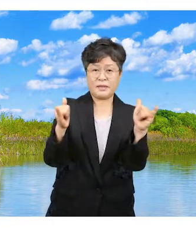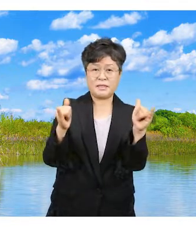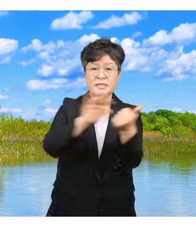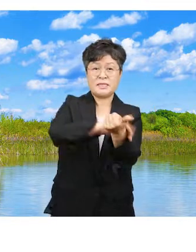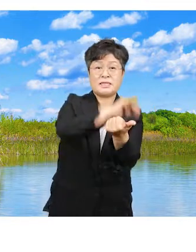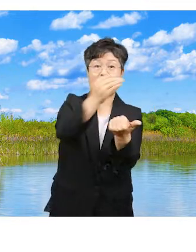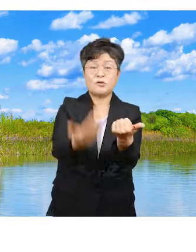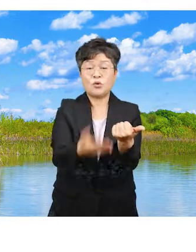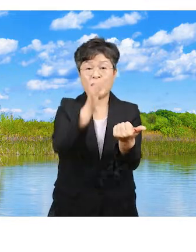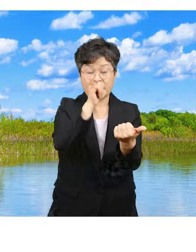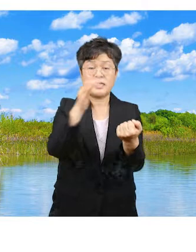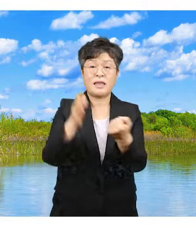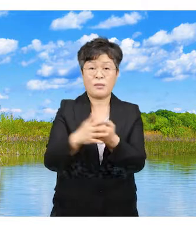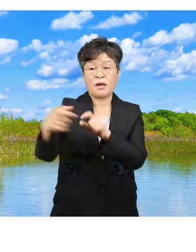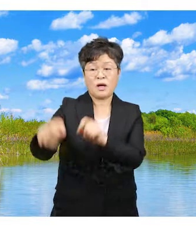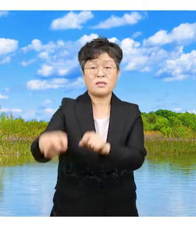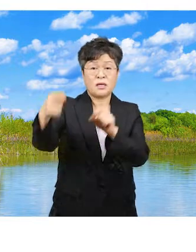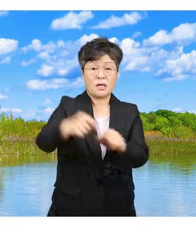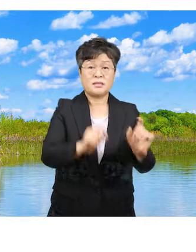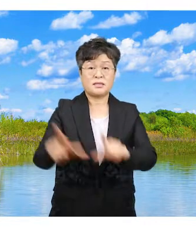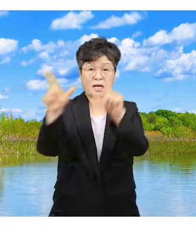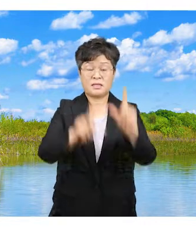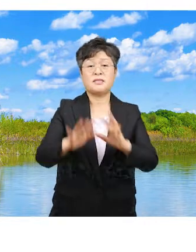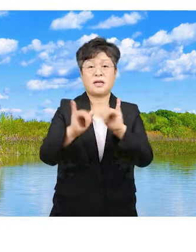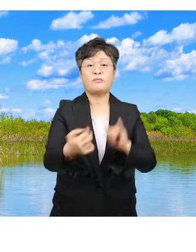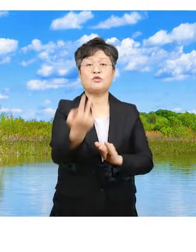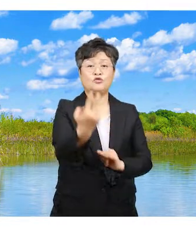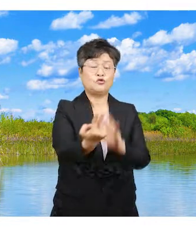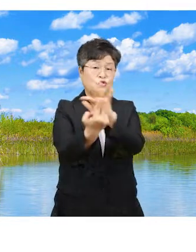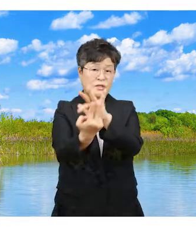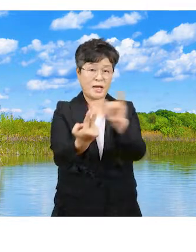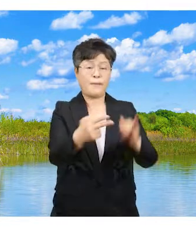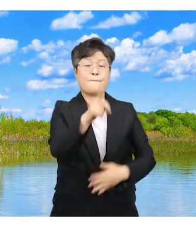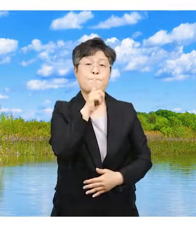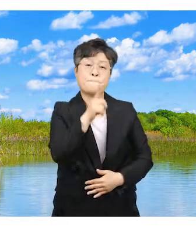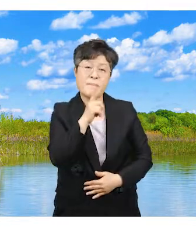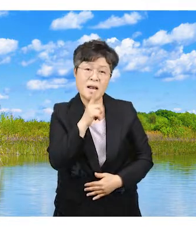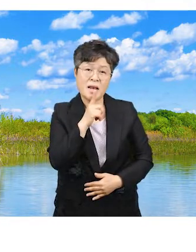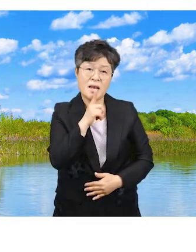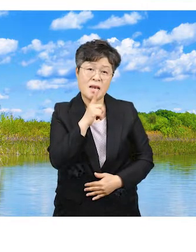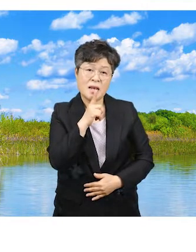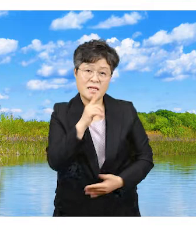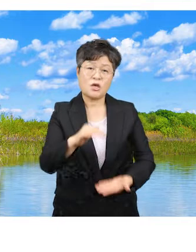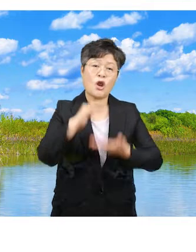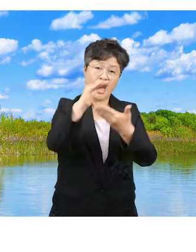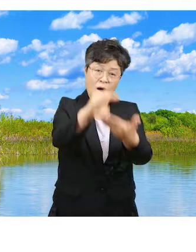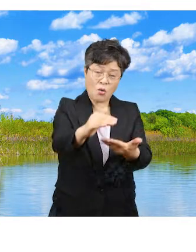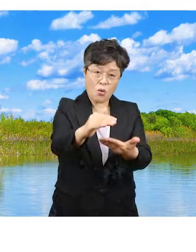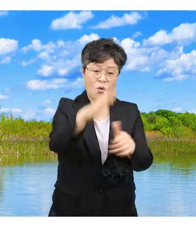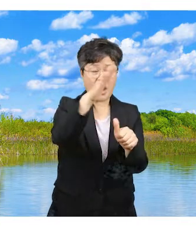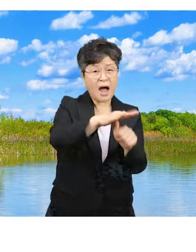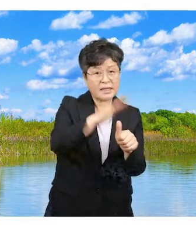잡으면서 이 원천천 일대에 사는 사람들이 이 두 분의 말씀을 하면서 어린아이들이